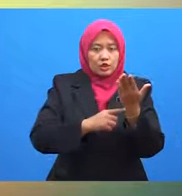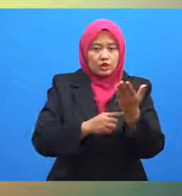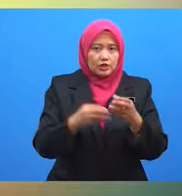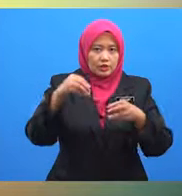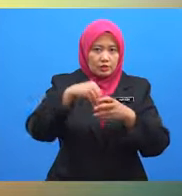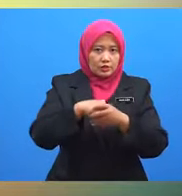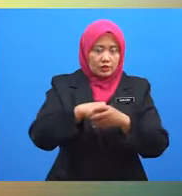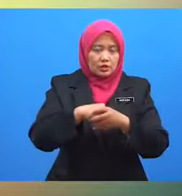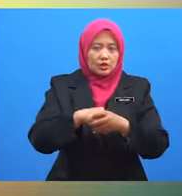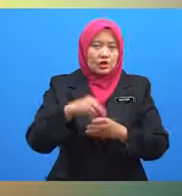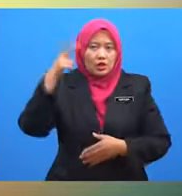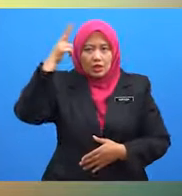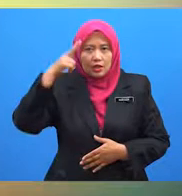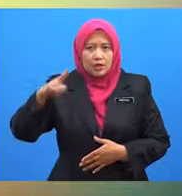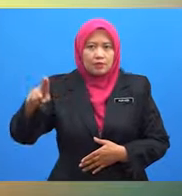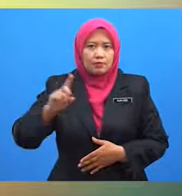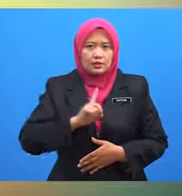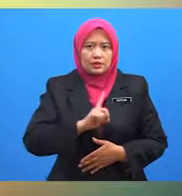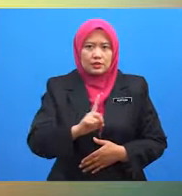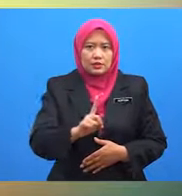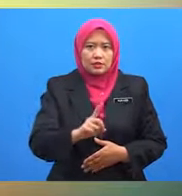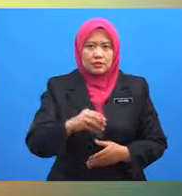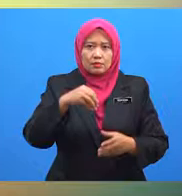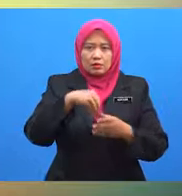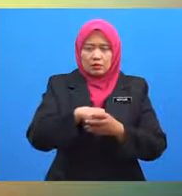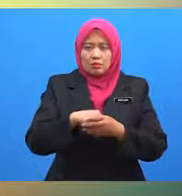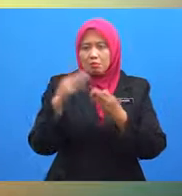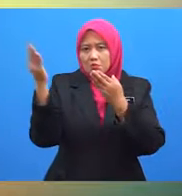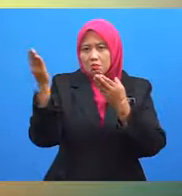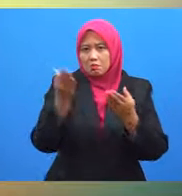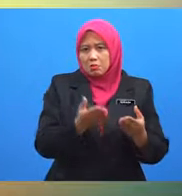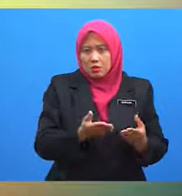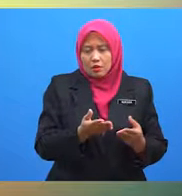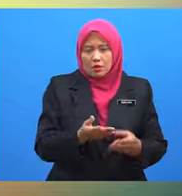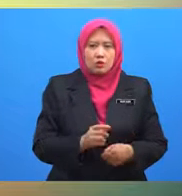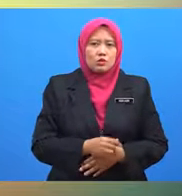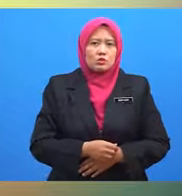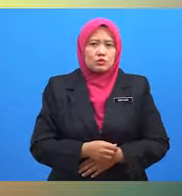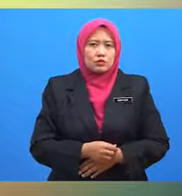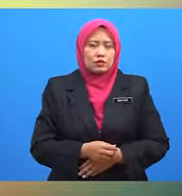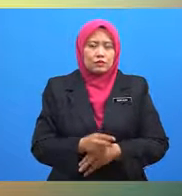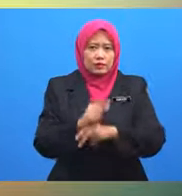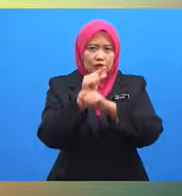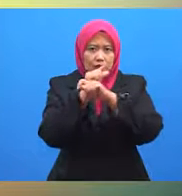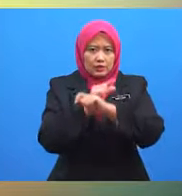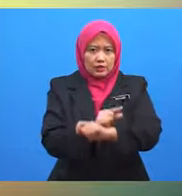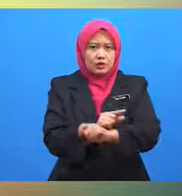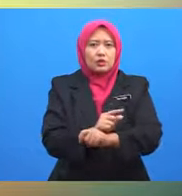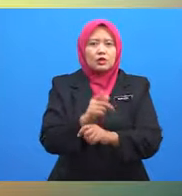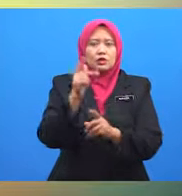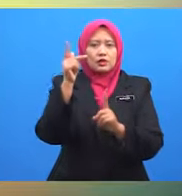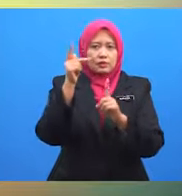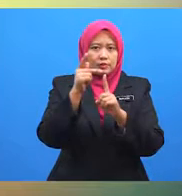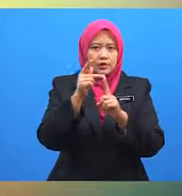kemasukan agama Islam yang banyak membawa pengaruh kepada Bahasa Melayu hinggalah